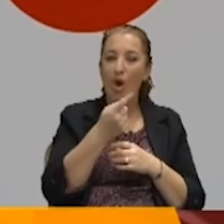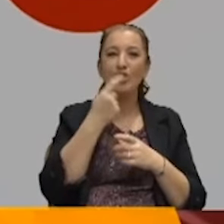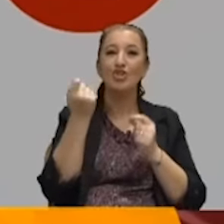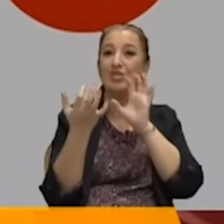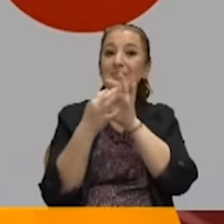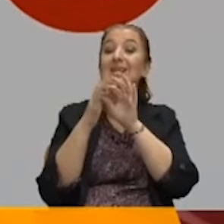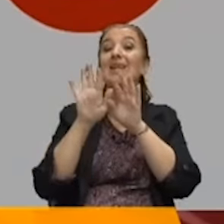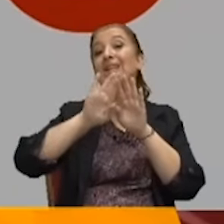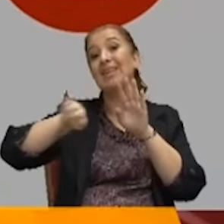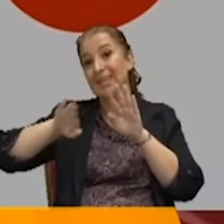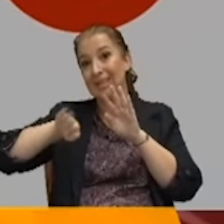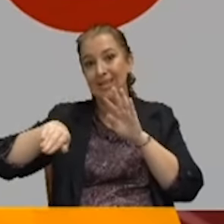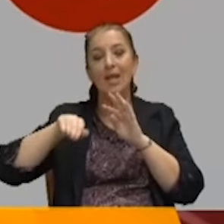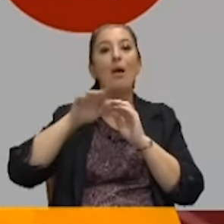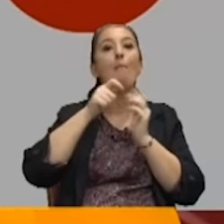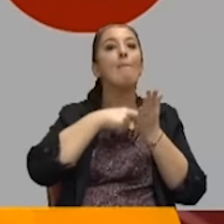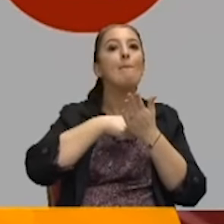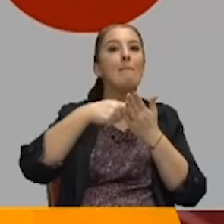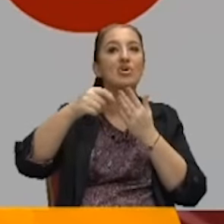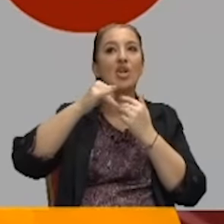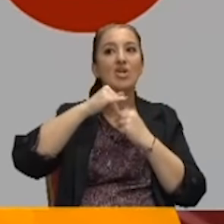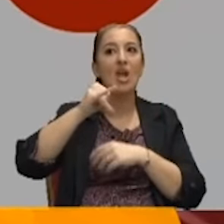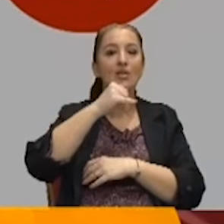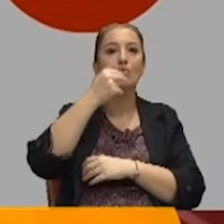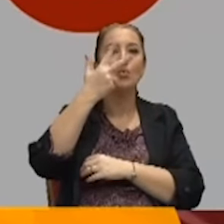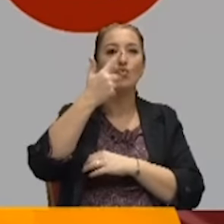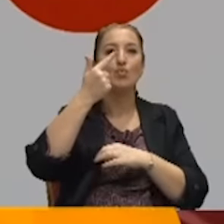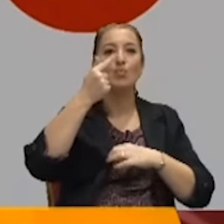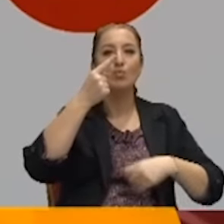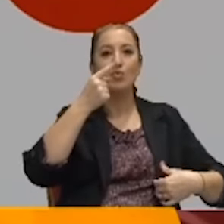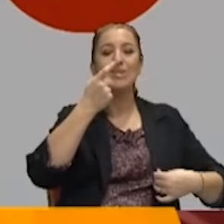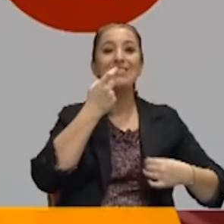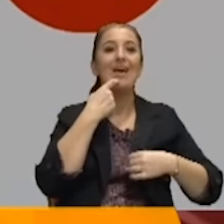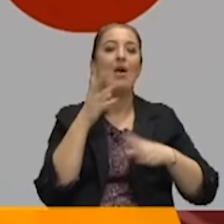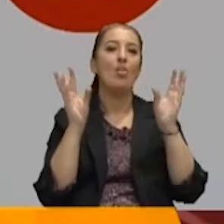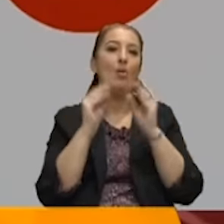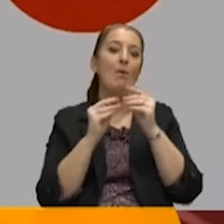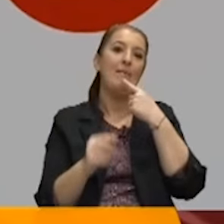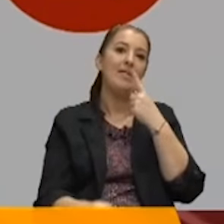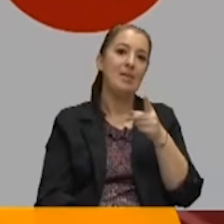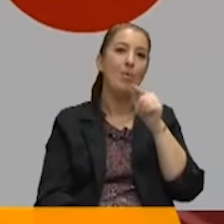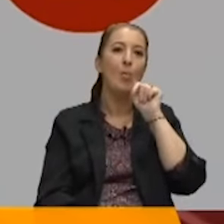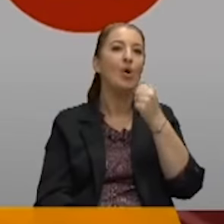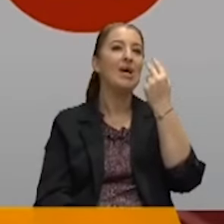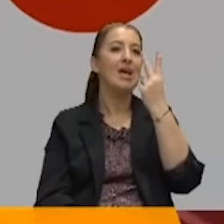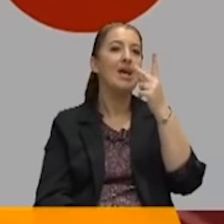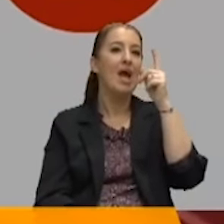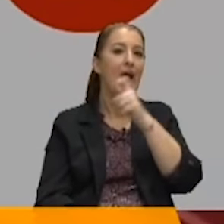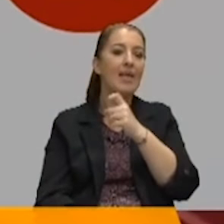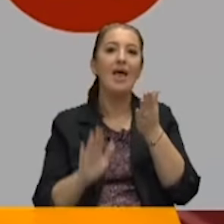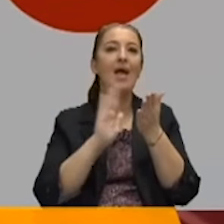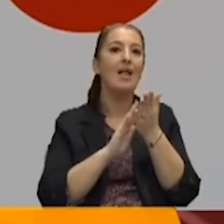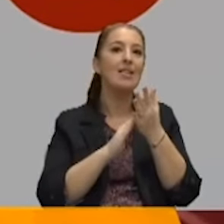hariç maaşlarının yaklaşık 3,5 yıllık toplamı demek. Şu 2 ayda elde